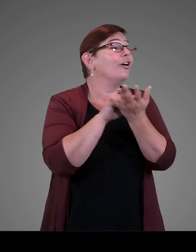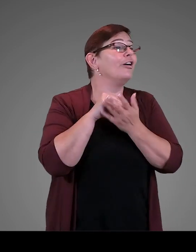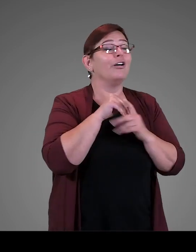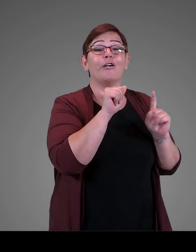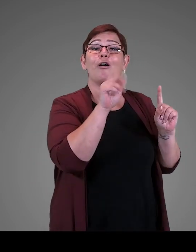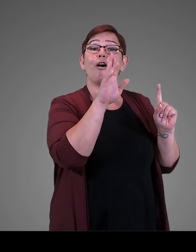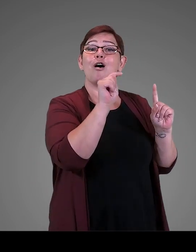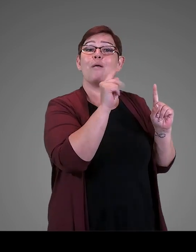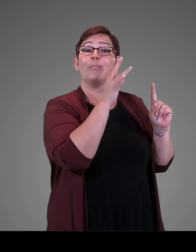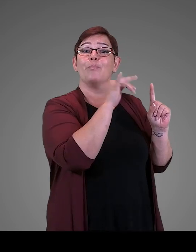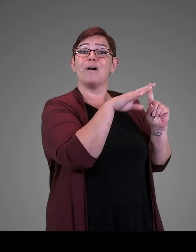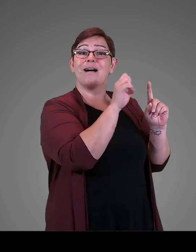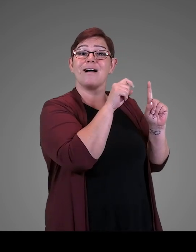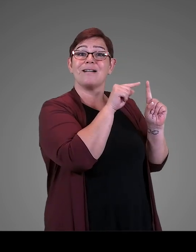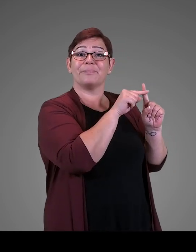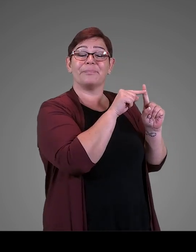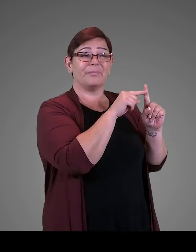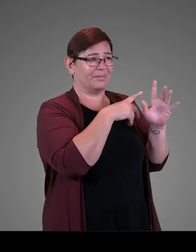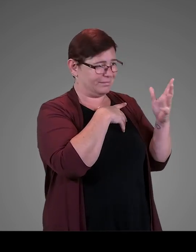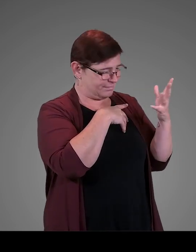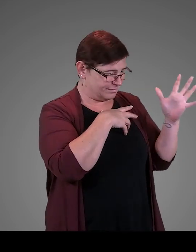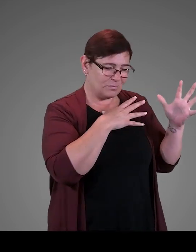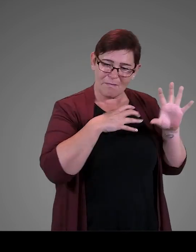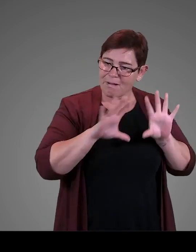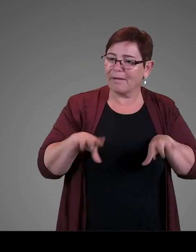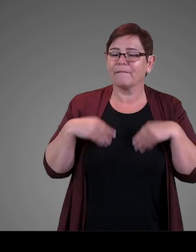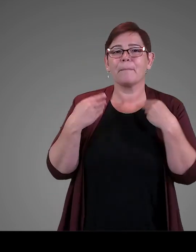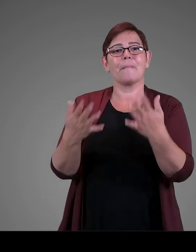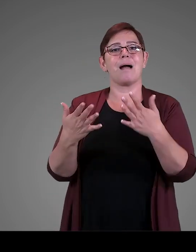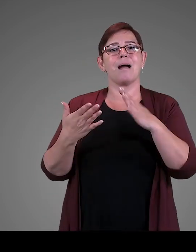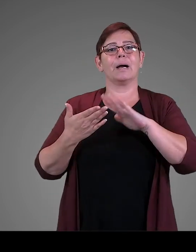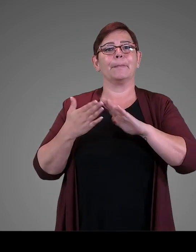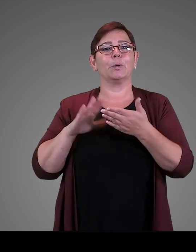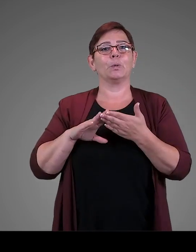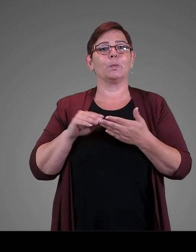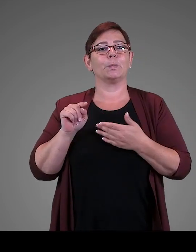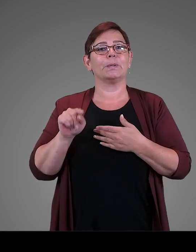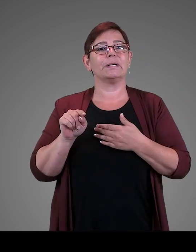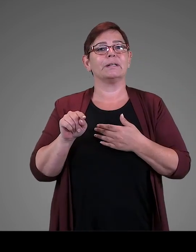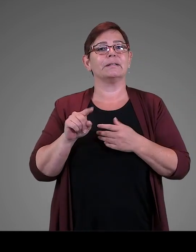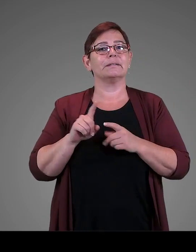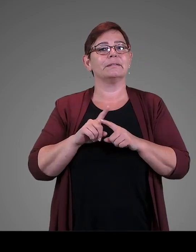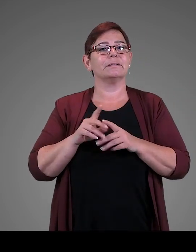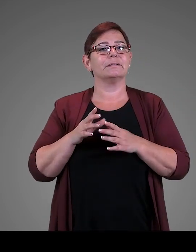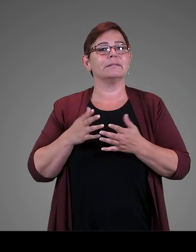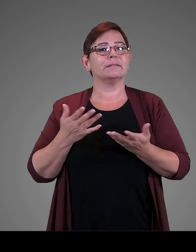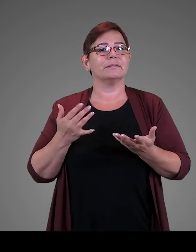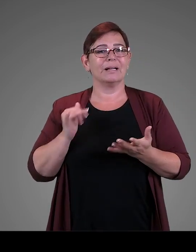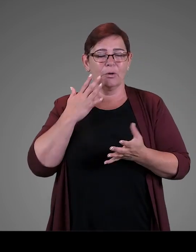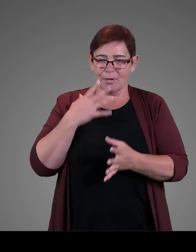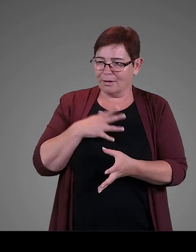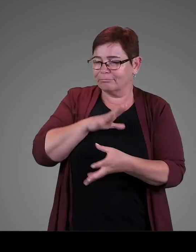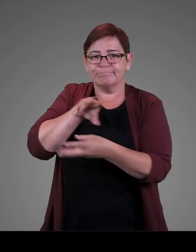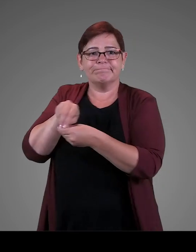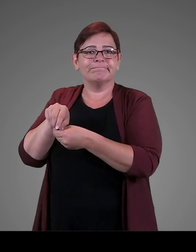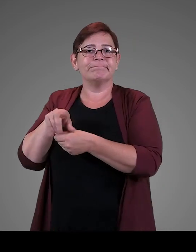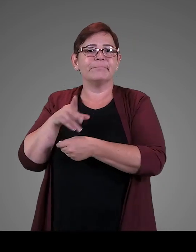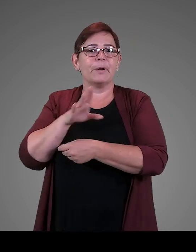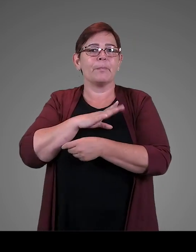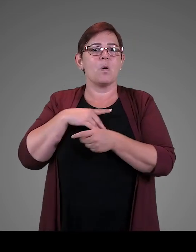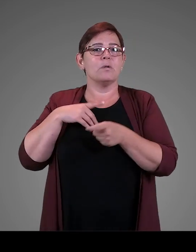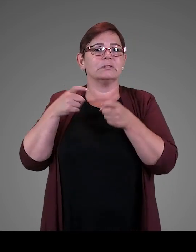j'avais faits à Art Prime, j'avais envie de peut-être le redonner d'une manière, d'une autre manière à